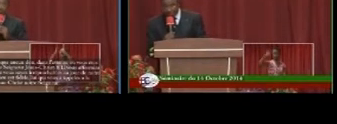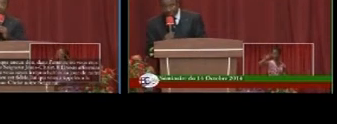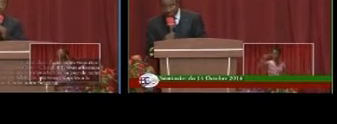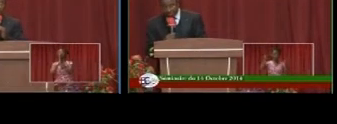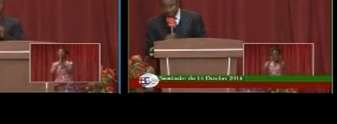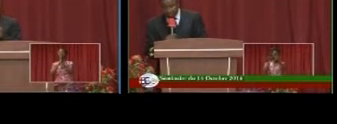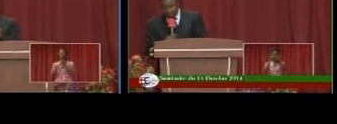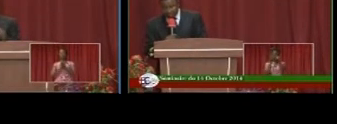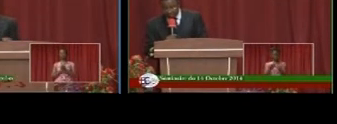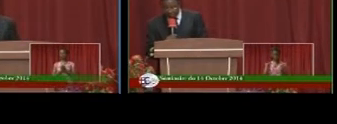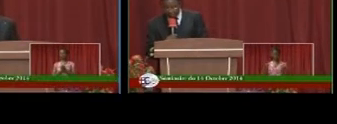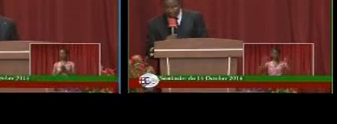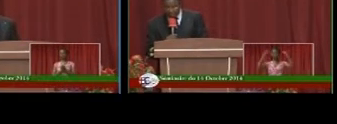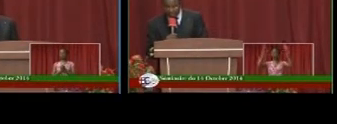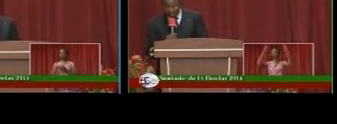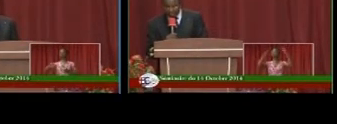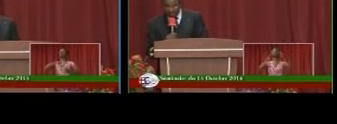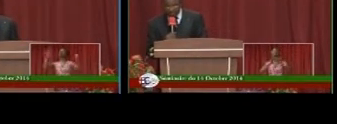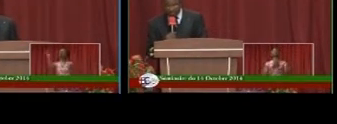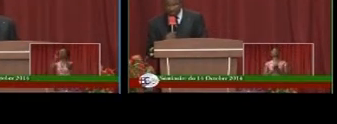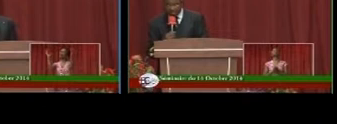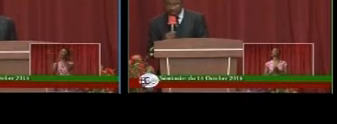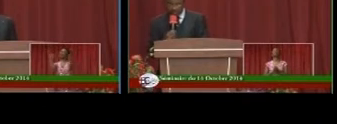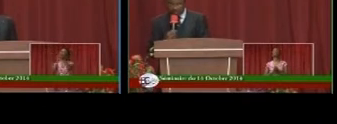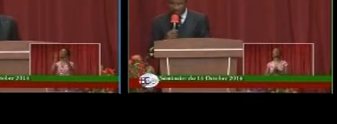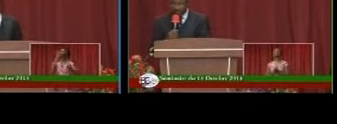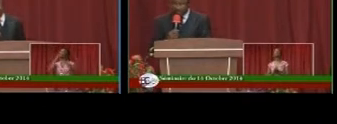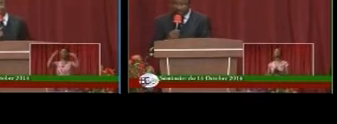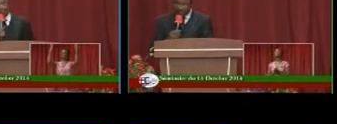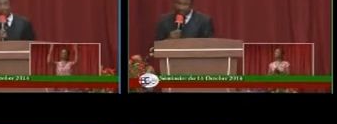Qu'est-ce que nous sommes devenus? Qu'est-ce que nous faisons?